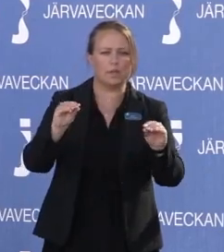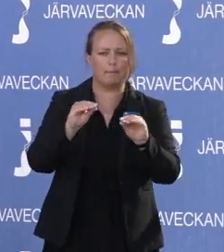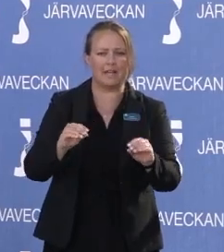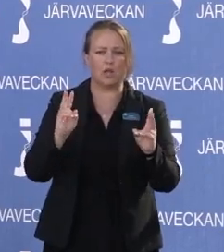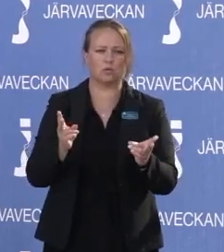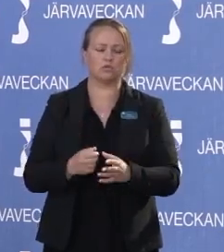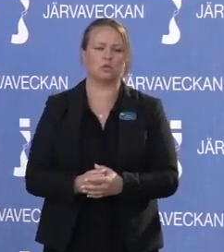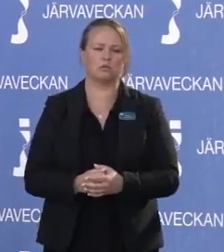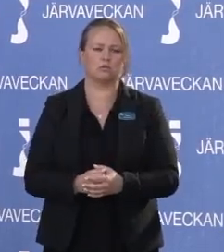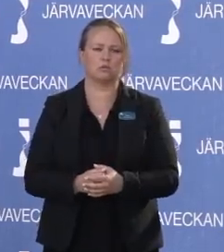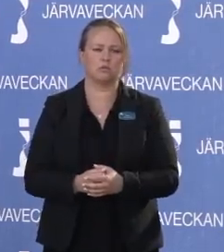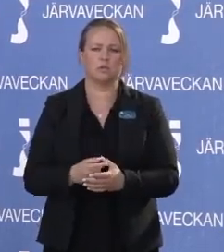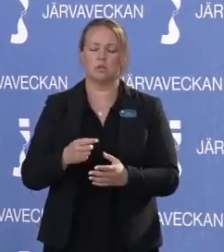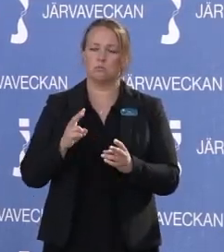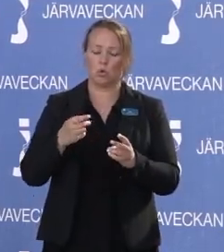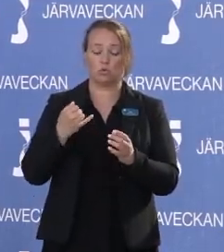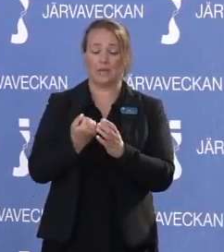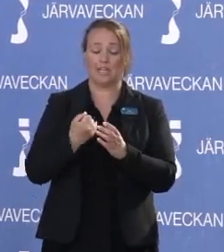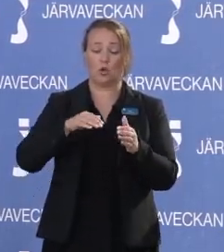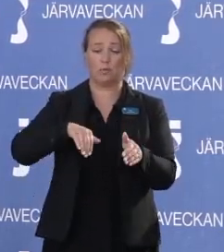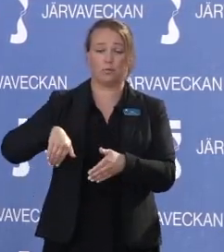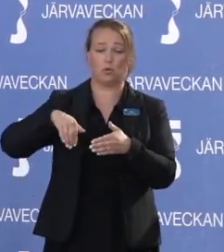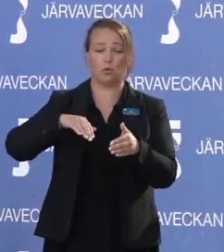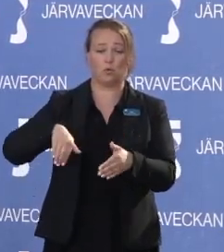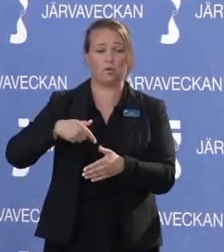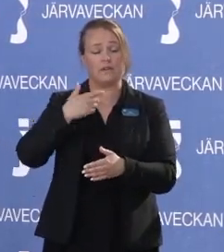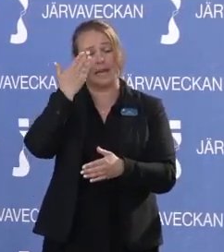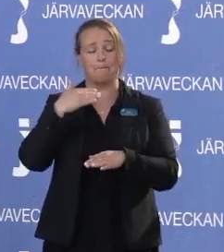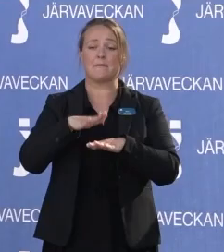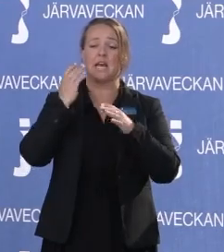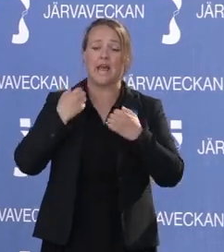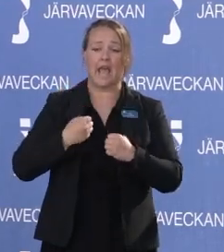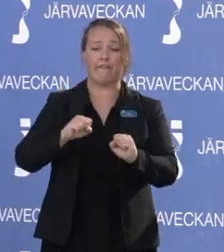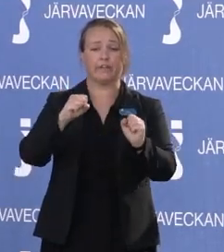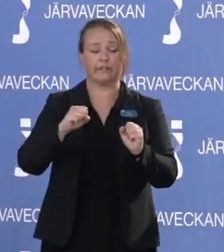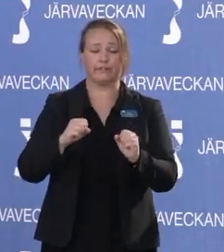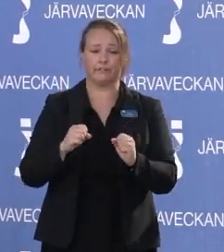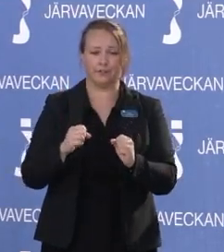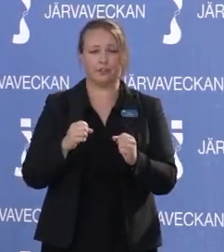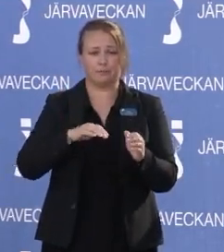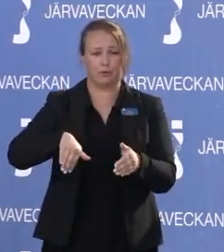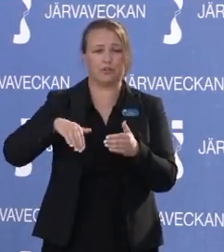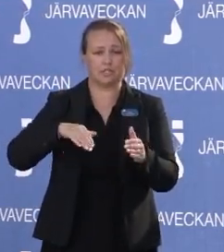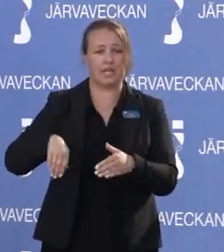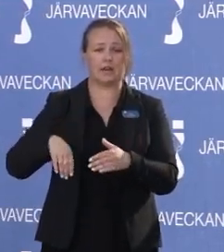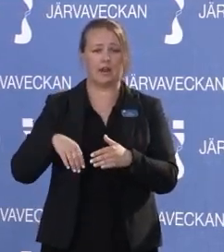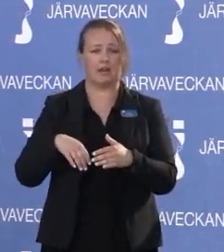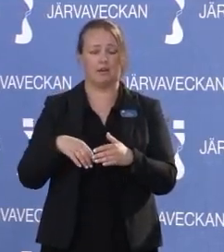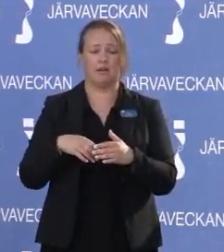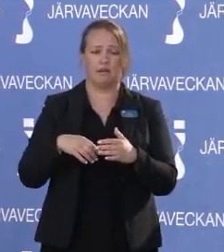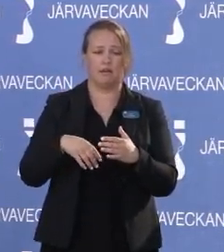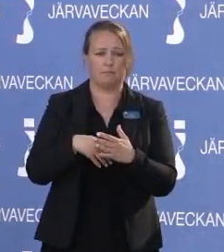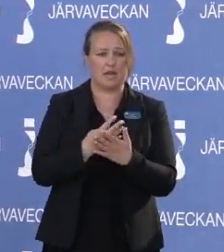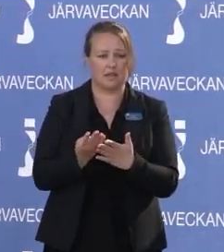kan effektivare göra journalistik, och vi kan, som Martin var inne på, ta fram nya